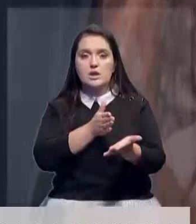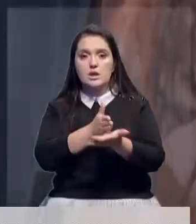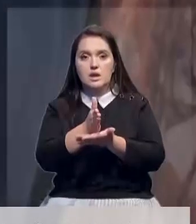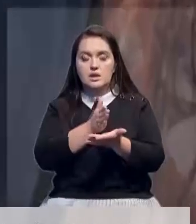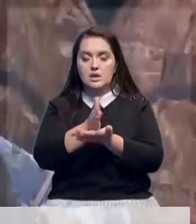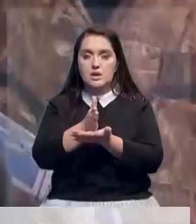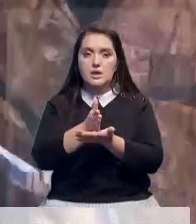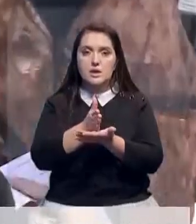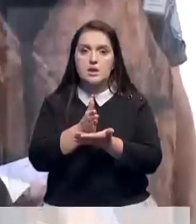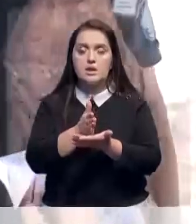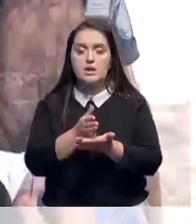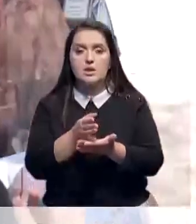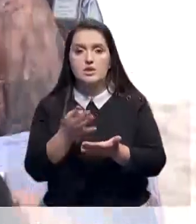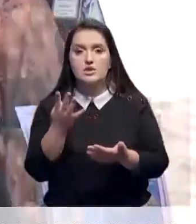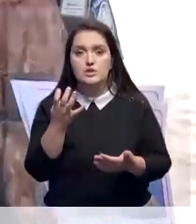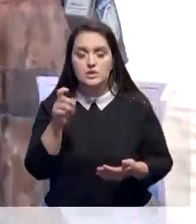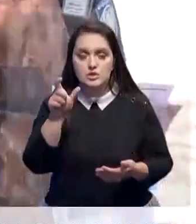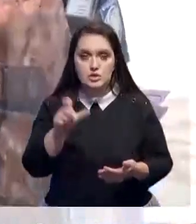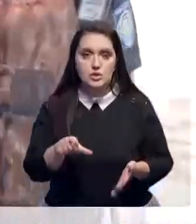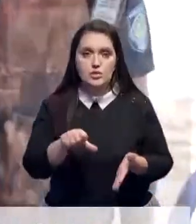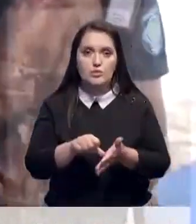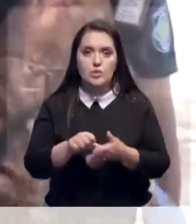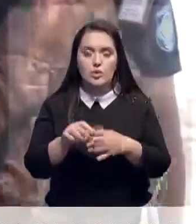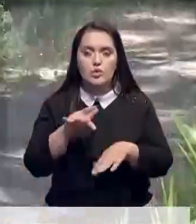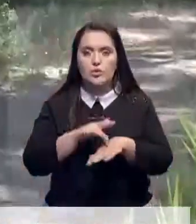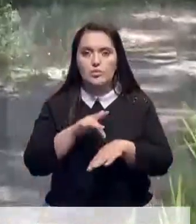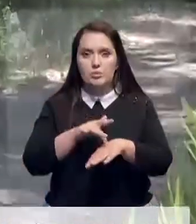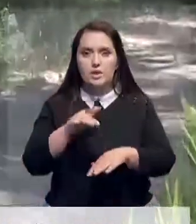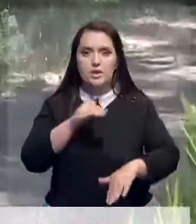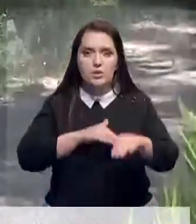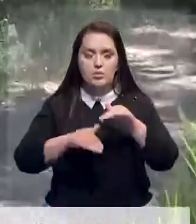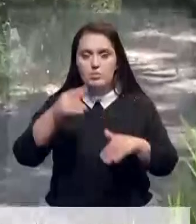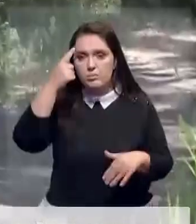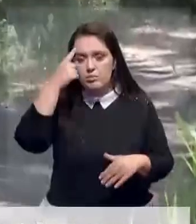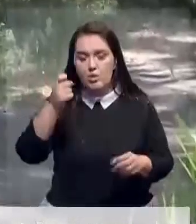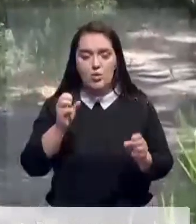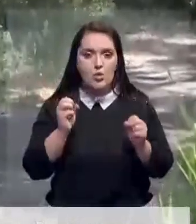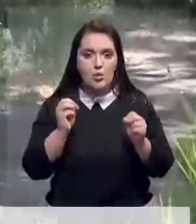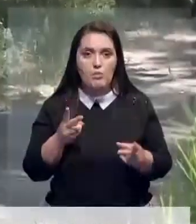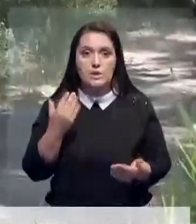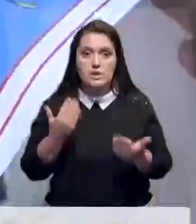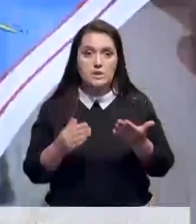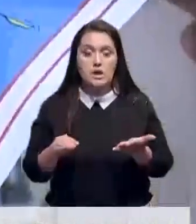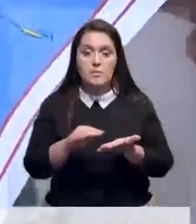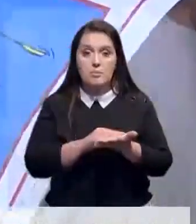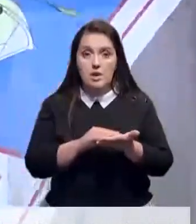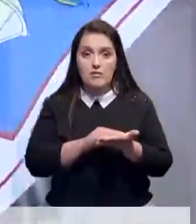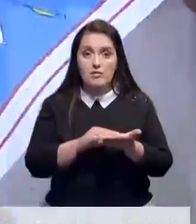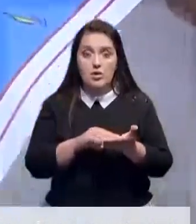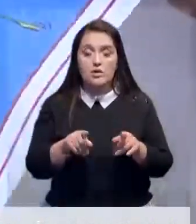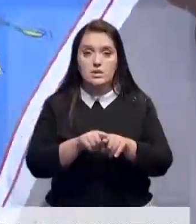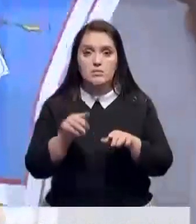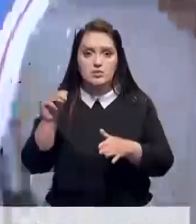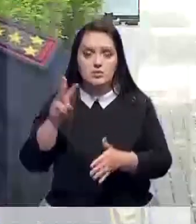них задействовано больше 400 человек. Любители стихийных пляжей предупреждают об опасности, а в случае повторного появления в таких